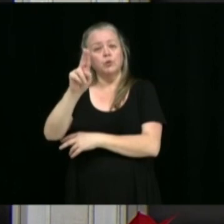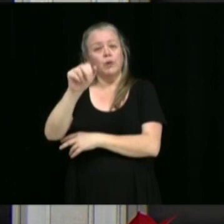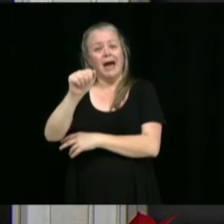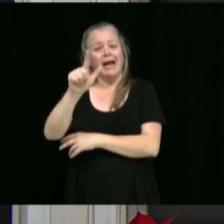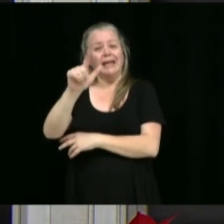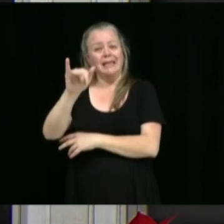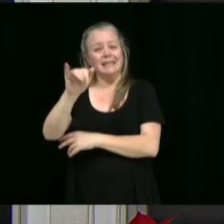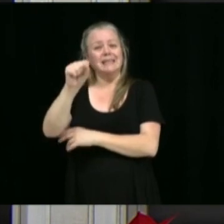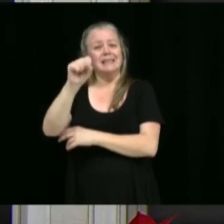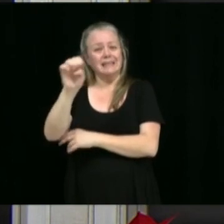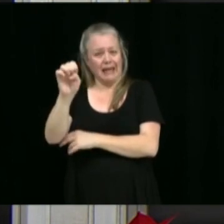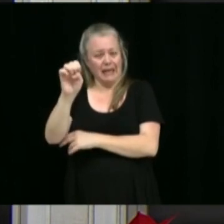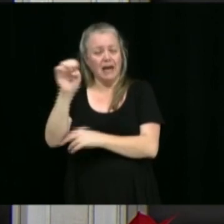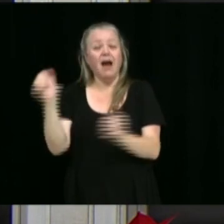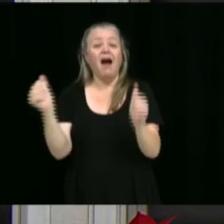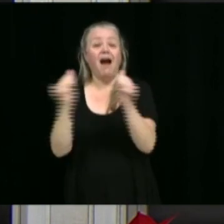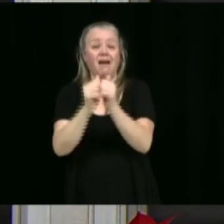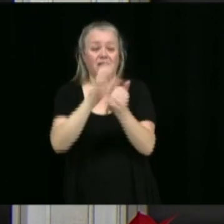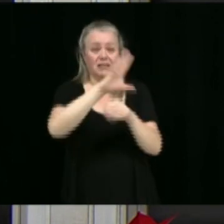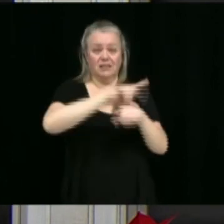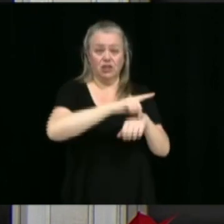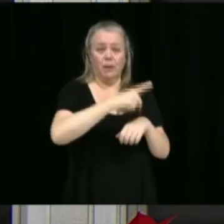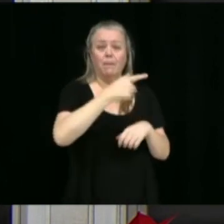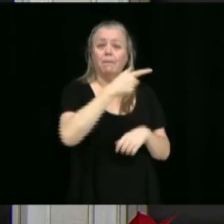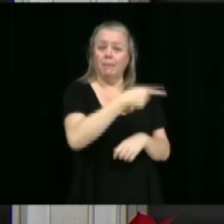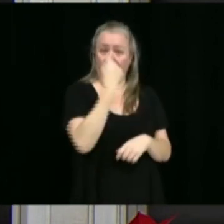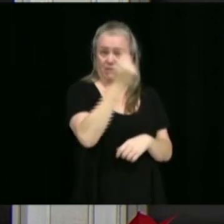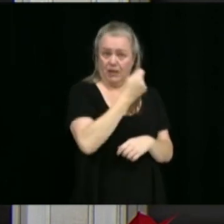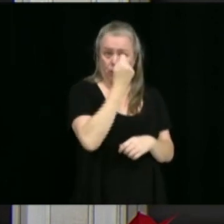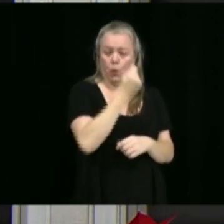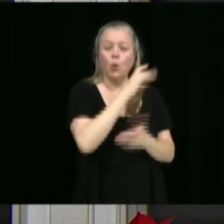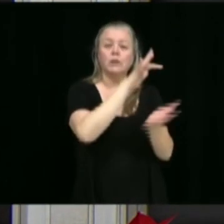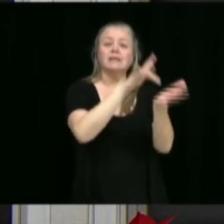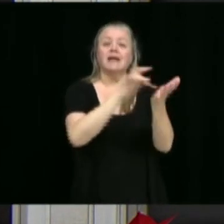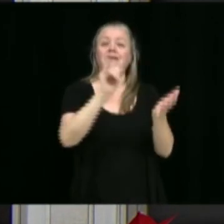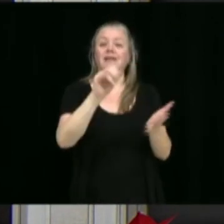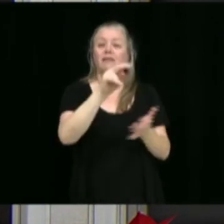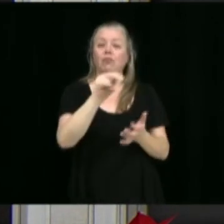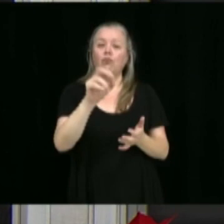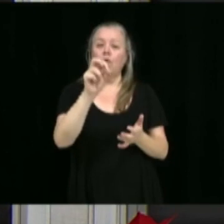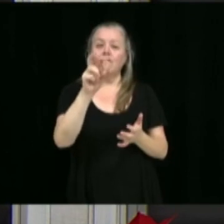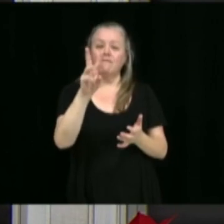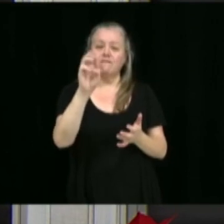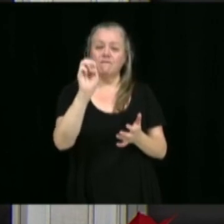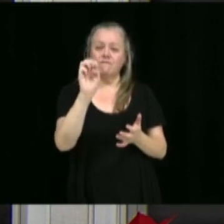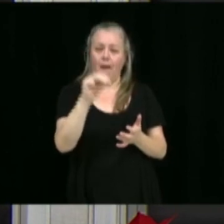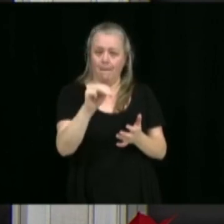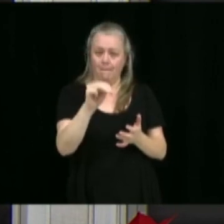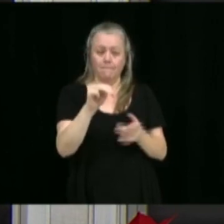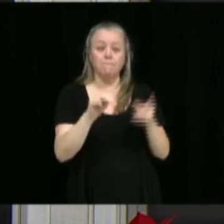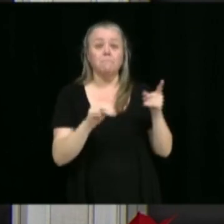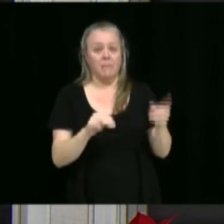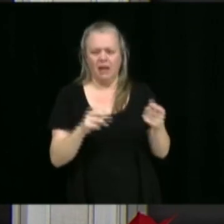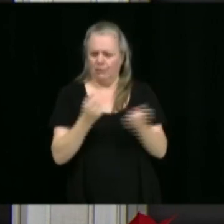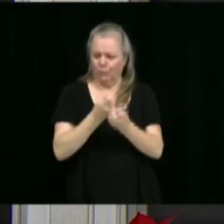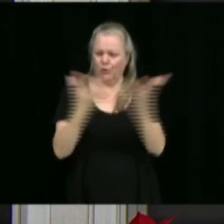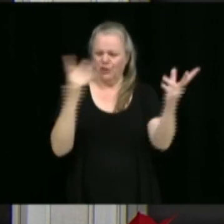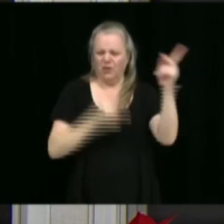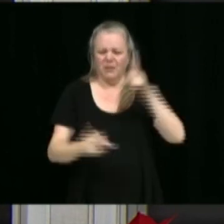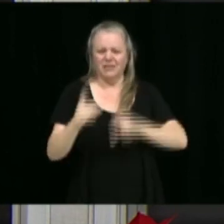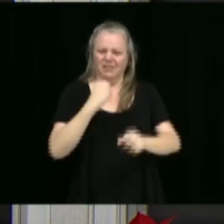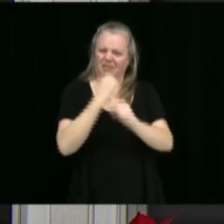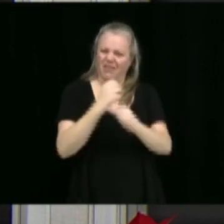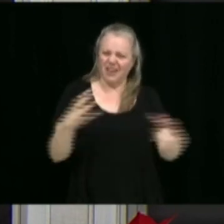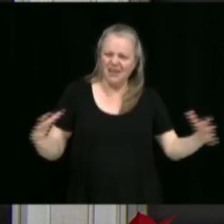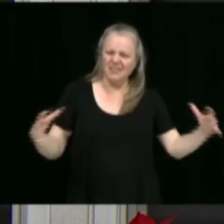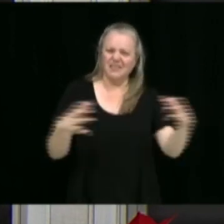et son centre Innovem. Donc, plusieurs acteurs du milieu qui travaillent excessivement fort pour faire de Victoriaville et